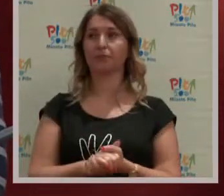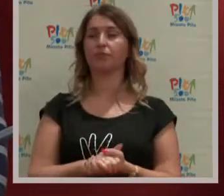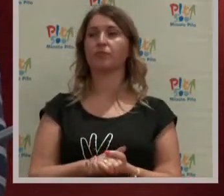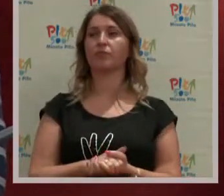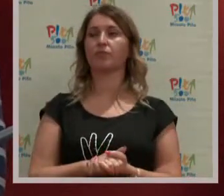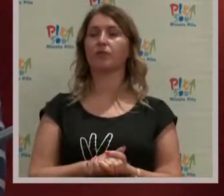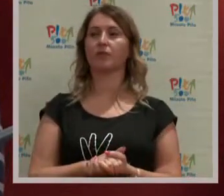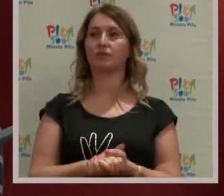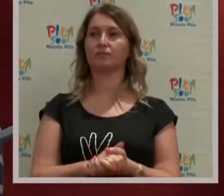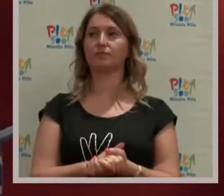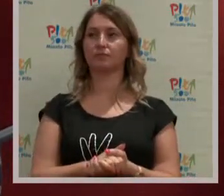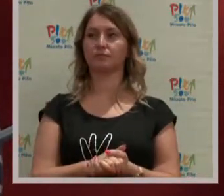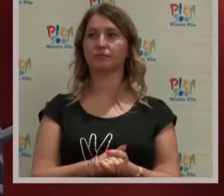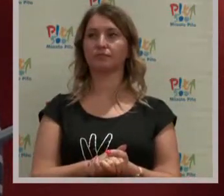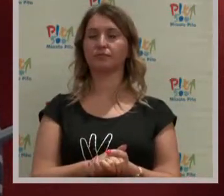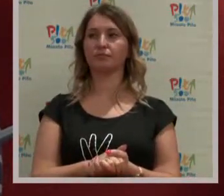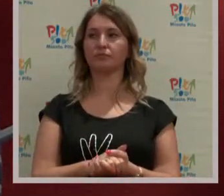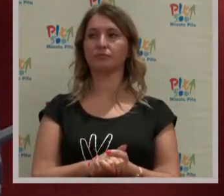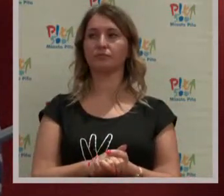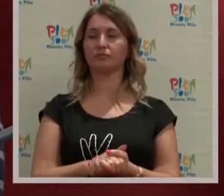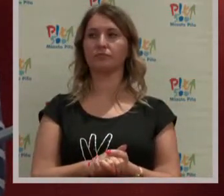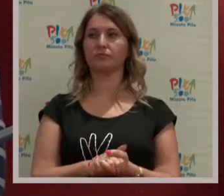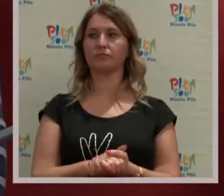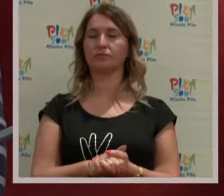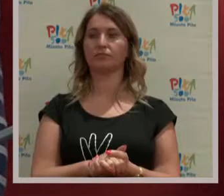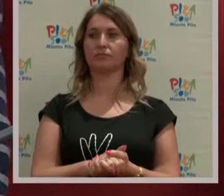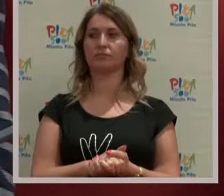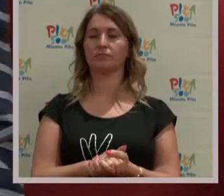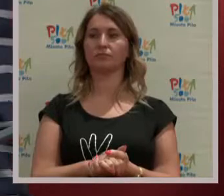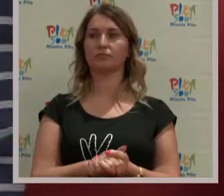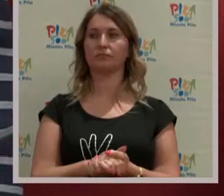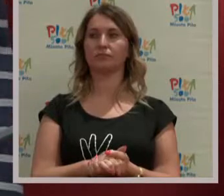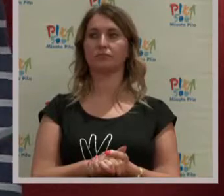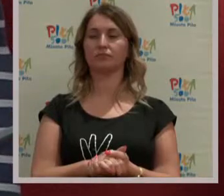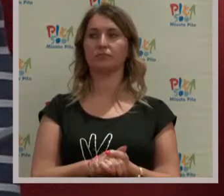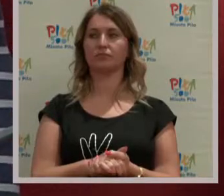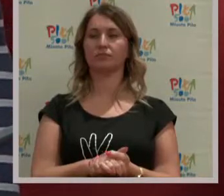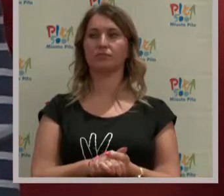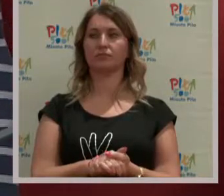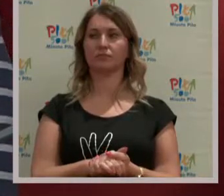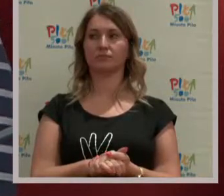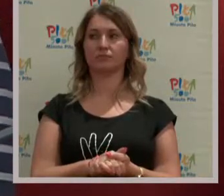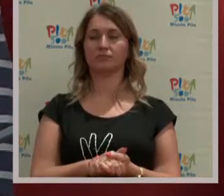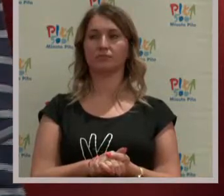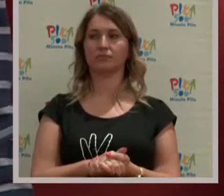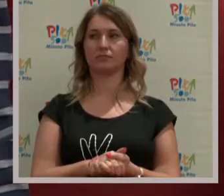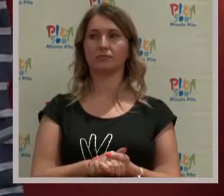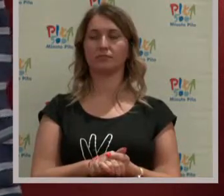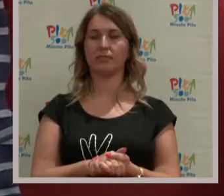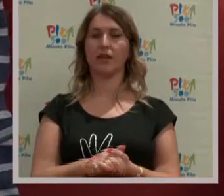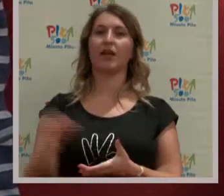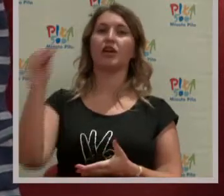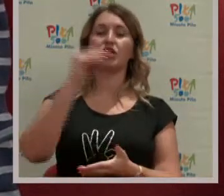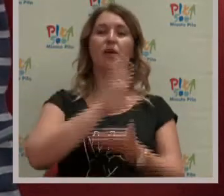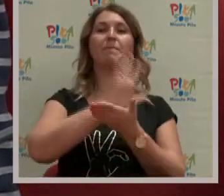w związku z tym zadanie to będzie rozliczane w ramach dotacji z powiatu pilskiego przenosimy również